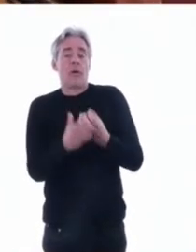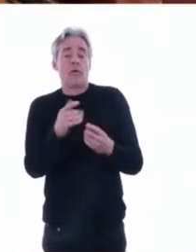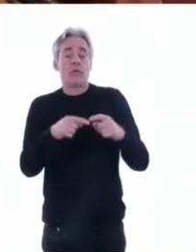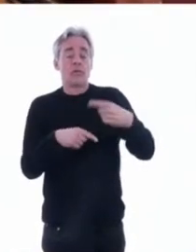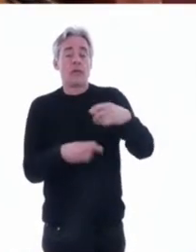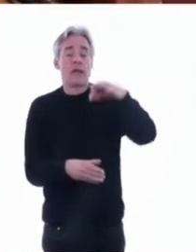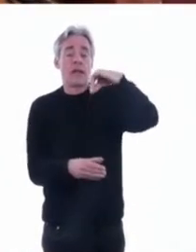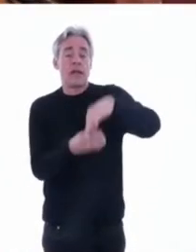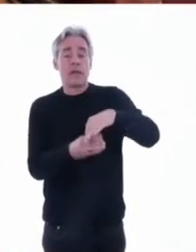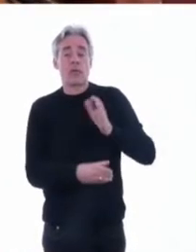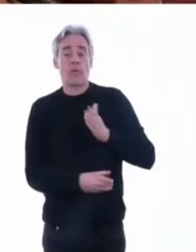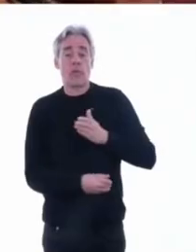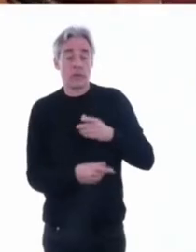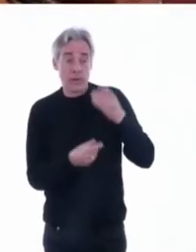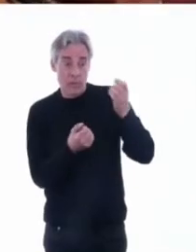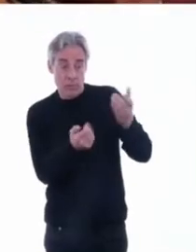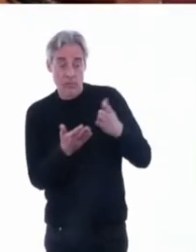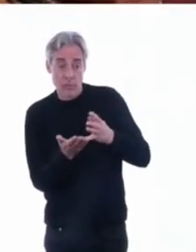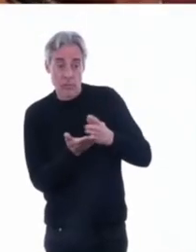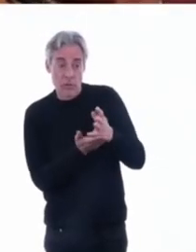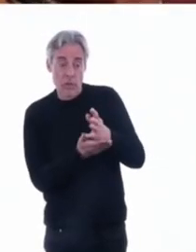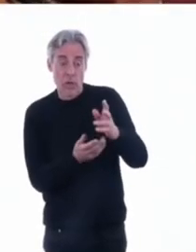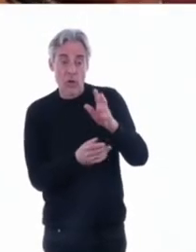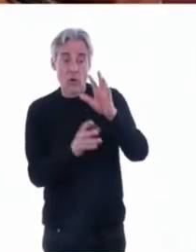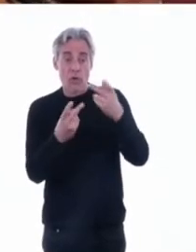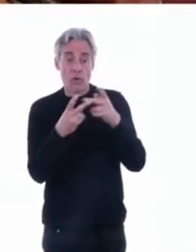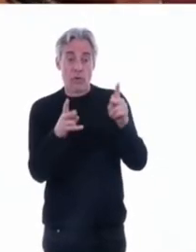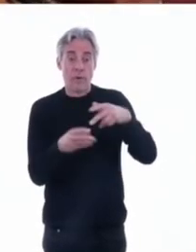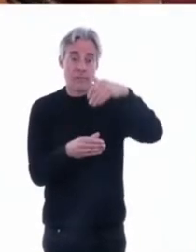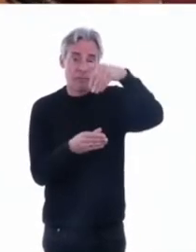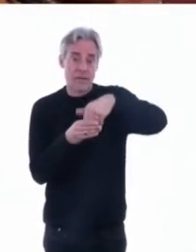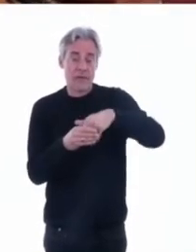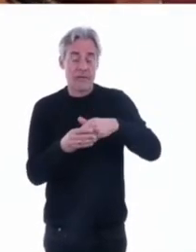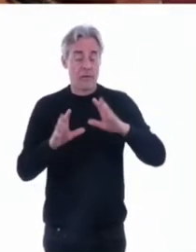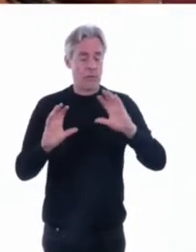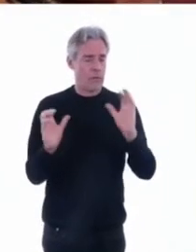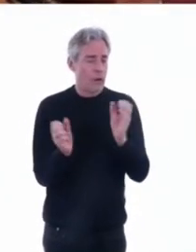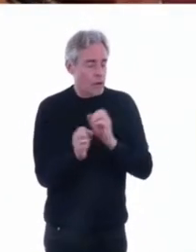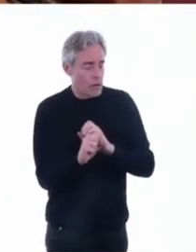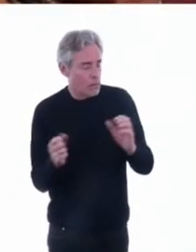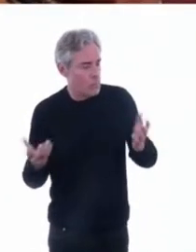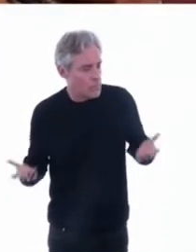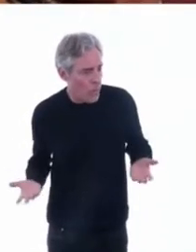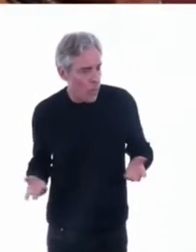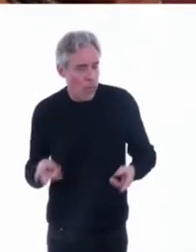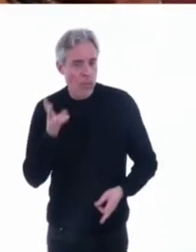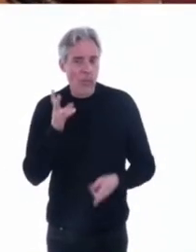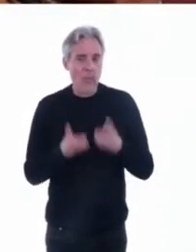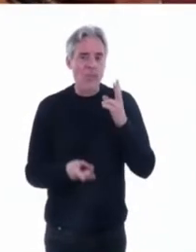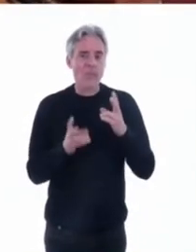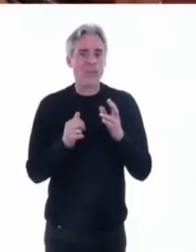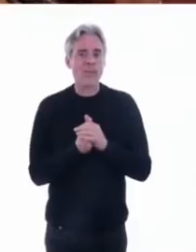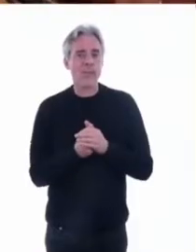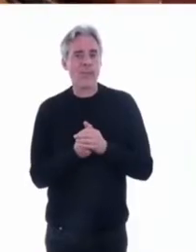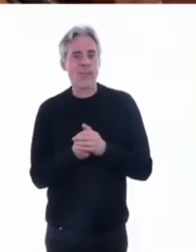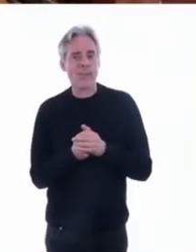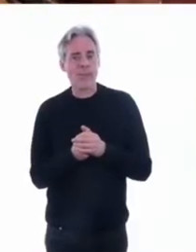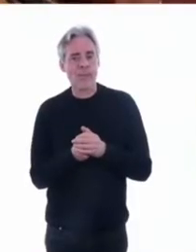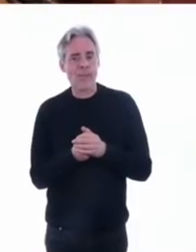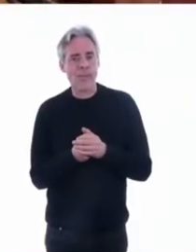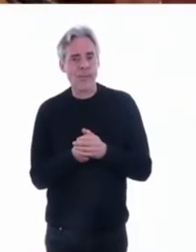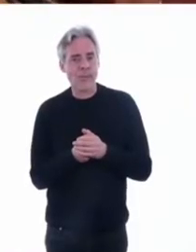ça, et cela, monsieur le maire, avec un tour de force inouï, et peut-être même, oserais-je dire, Pierre, une